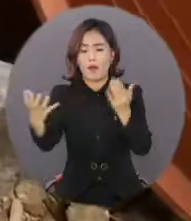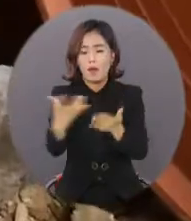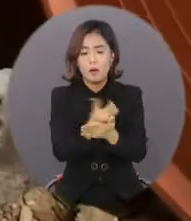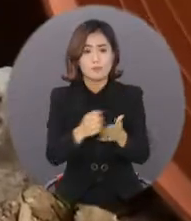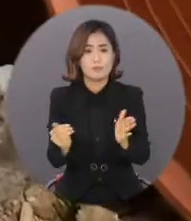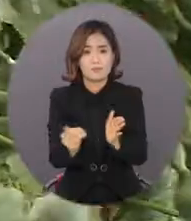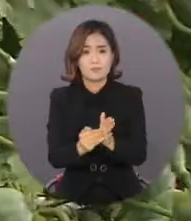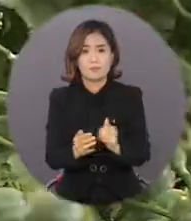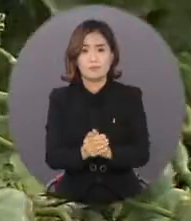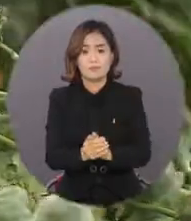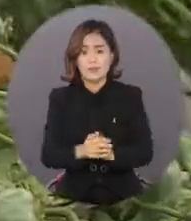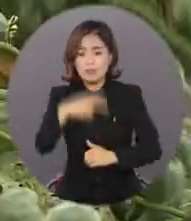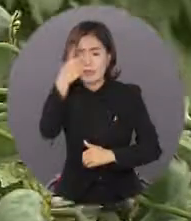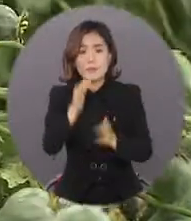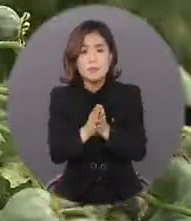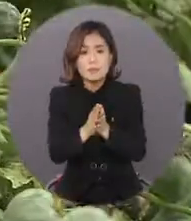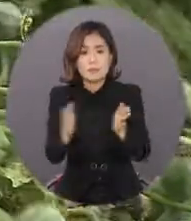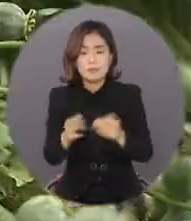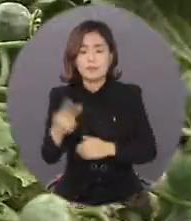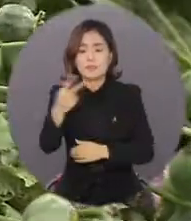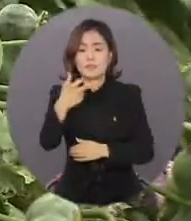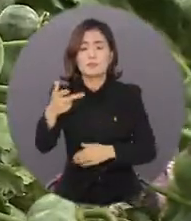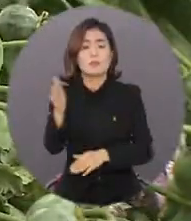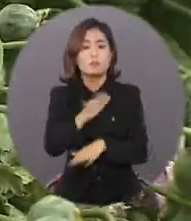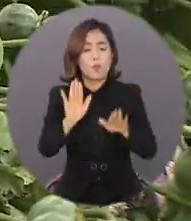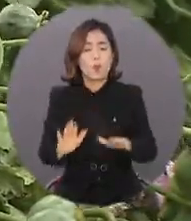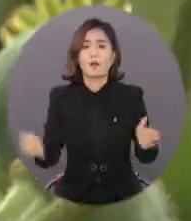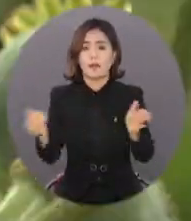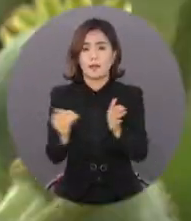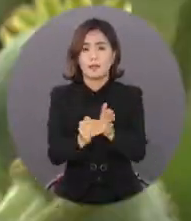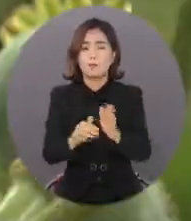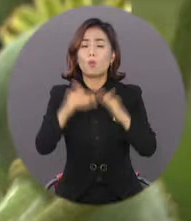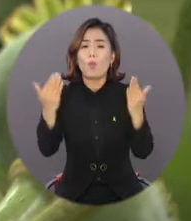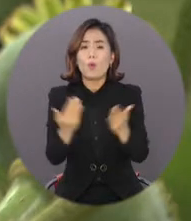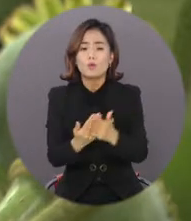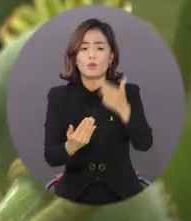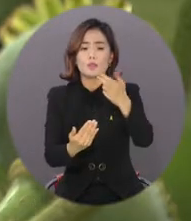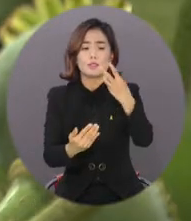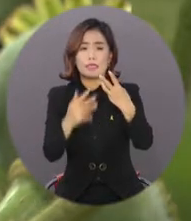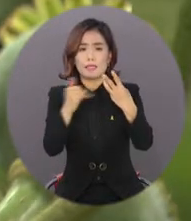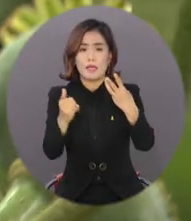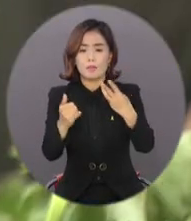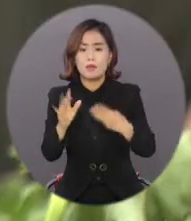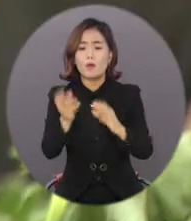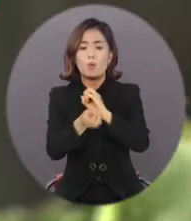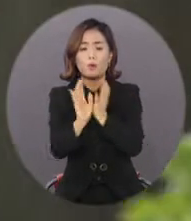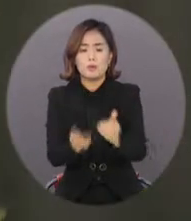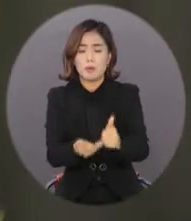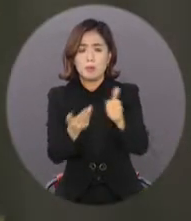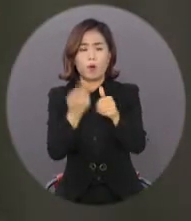압수했습니다. 해경이 단속을 시작한 지난 2017년부터 올해까지 모두 83명이 양귀비를 재배한